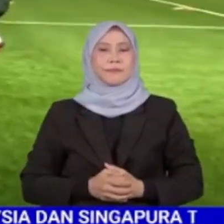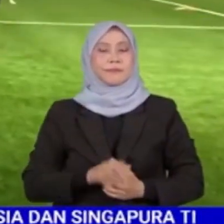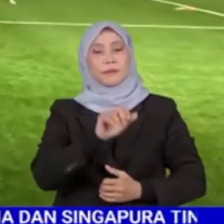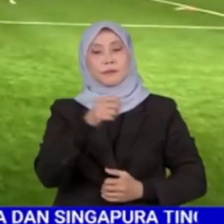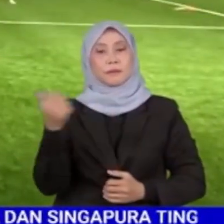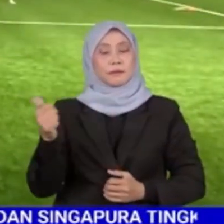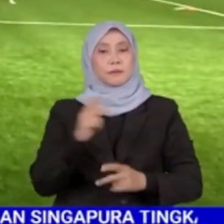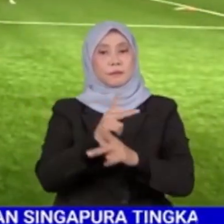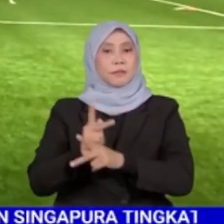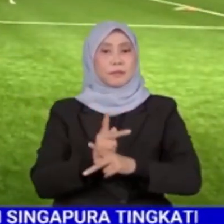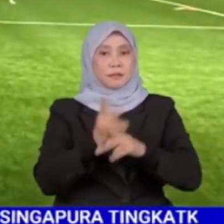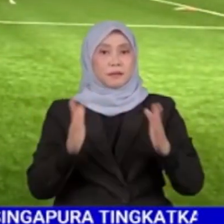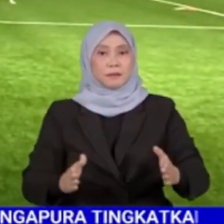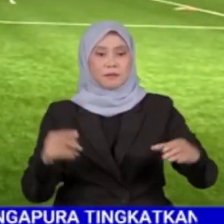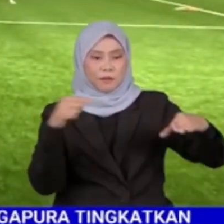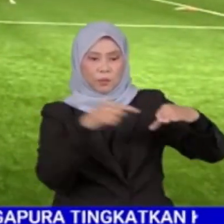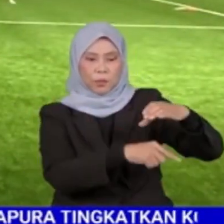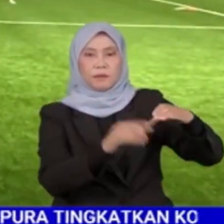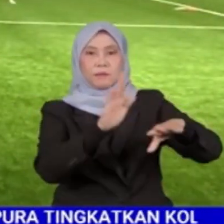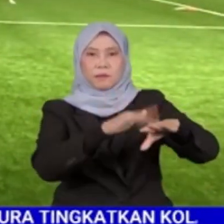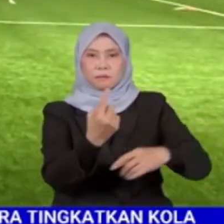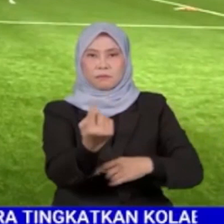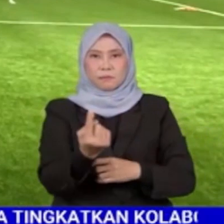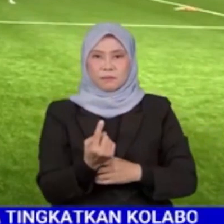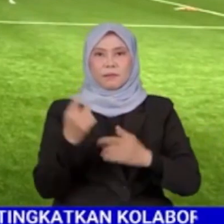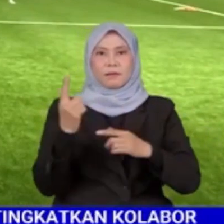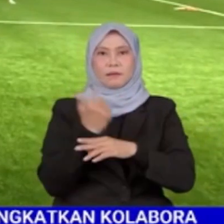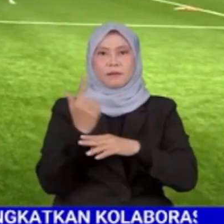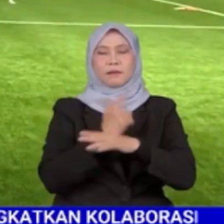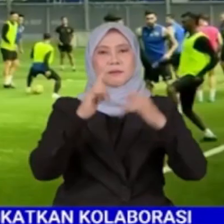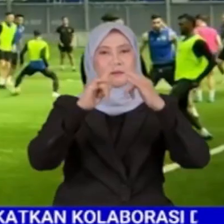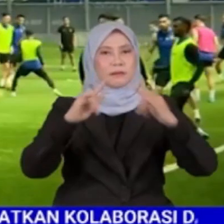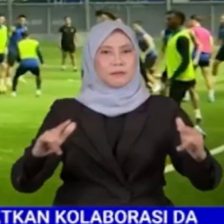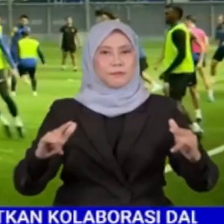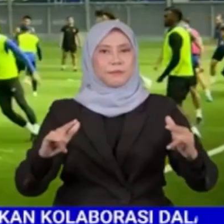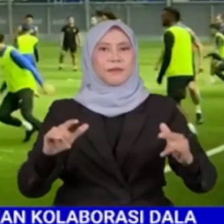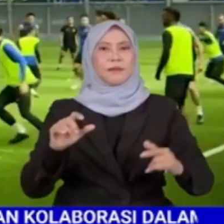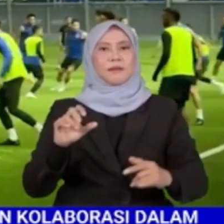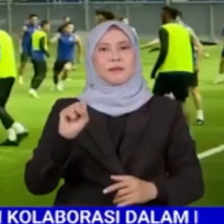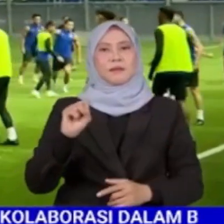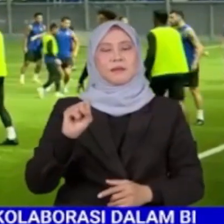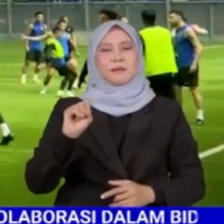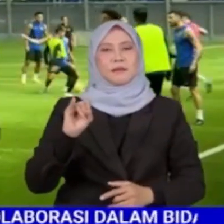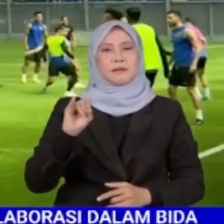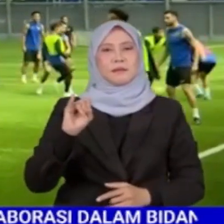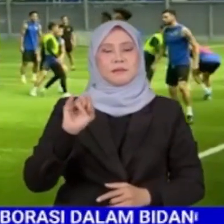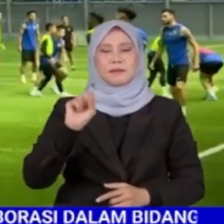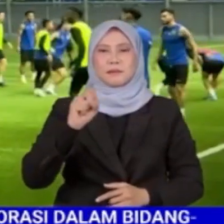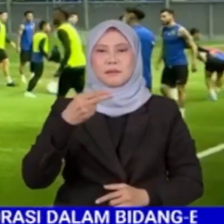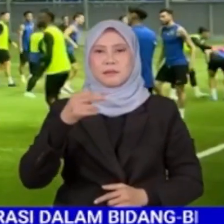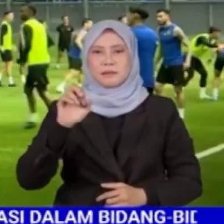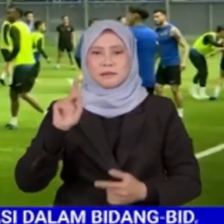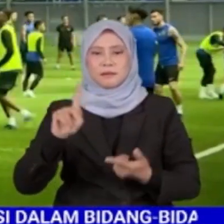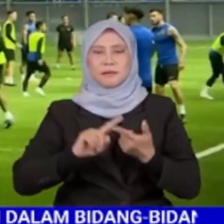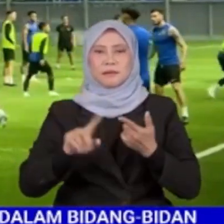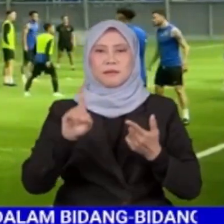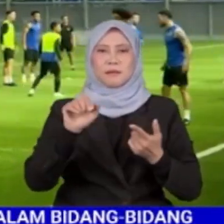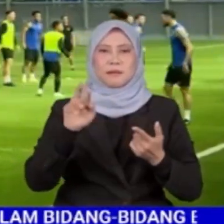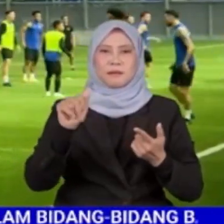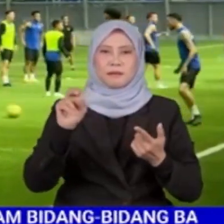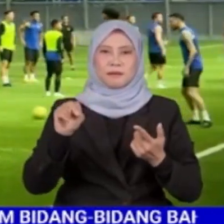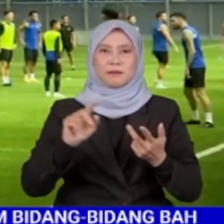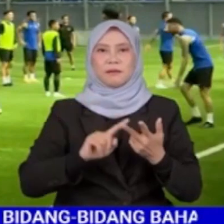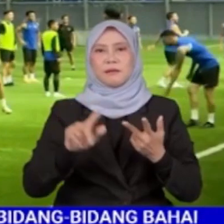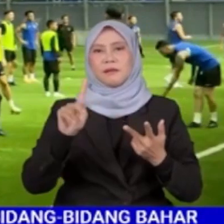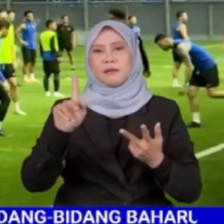Selain Shihan, penjaga gol lain yang turut dipanggil menyertai kem latihan pusat skuad kebangsaan ialah Syih Izhan Nazril, Damian Lim dan Kalamullah